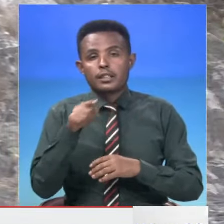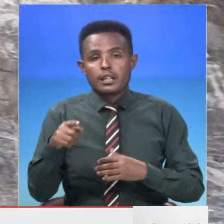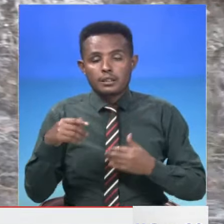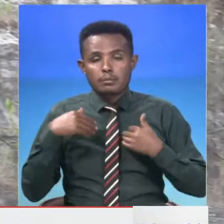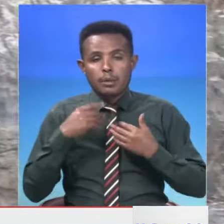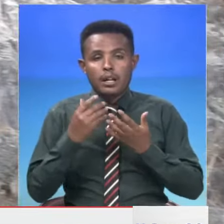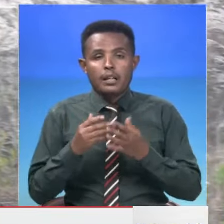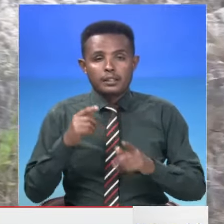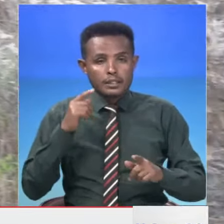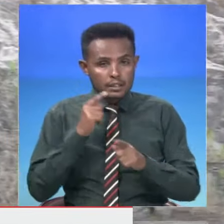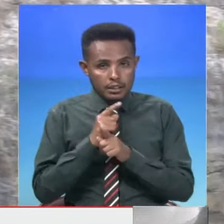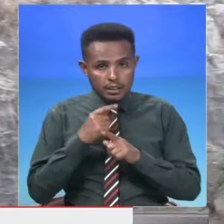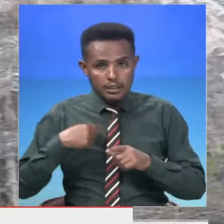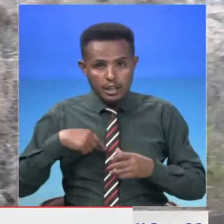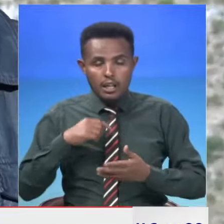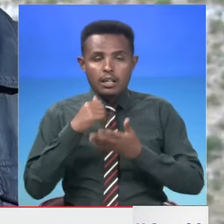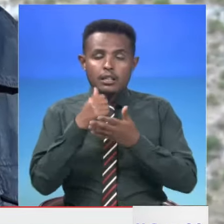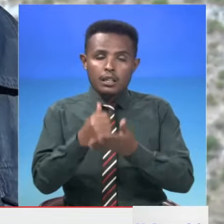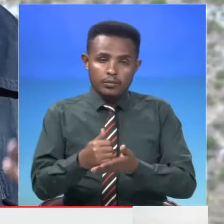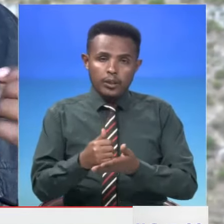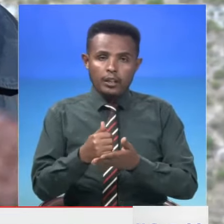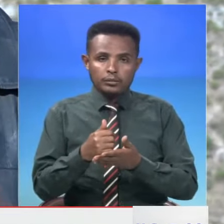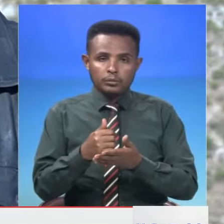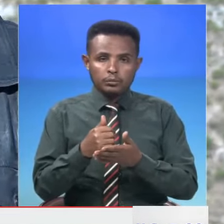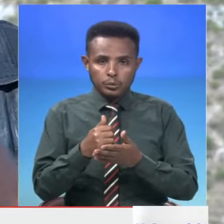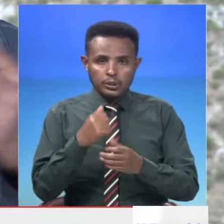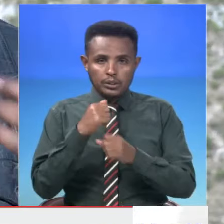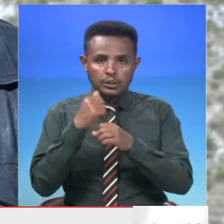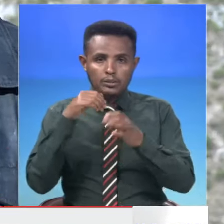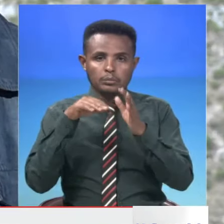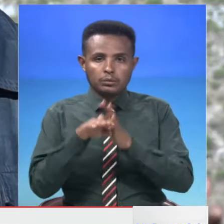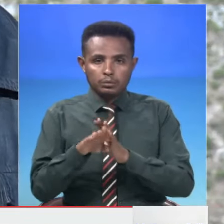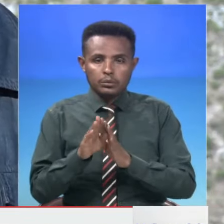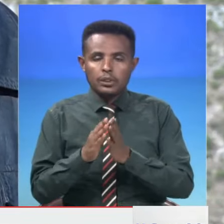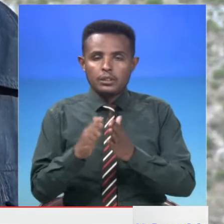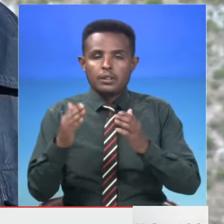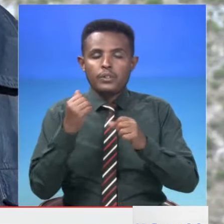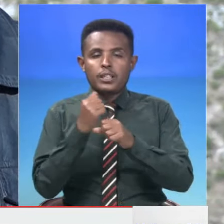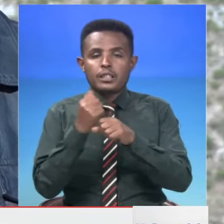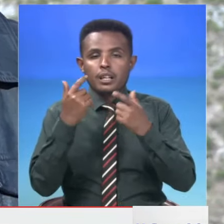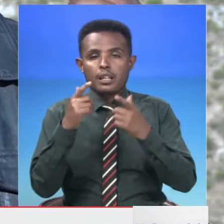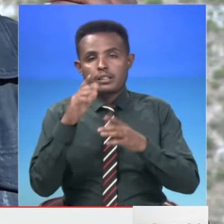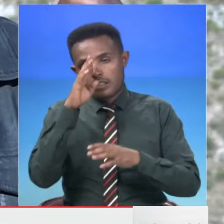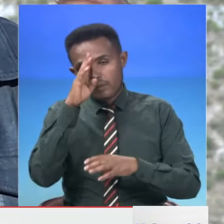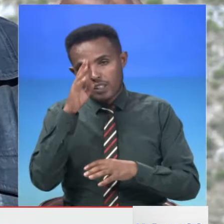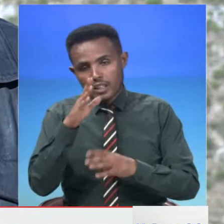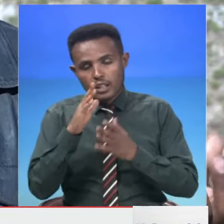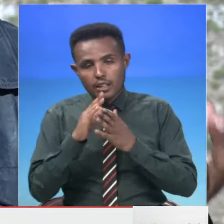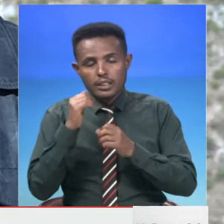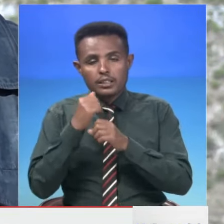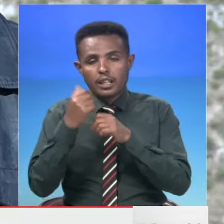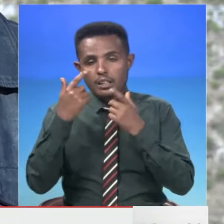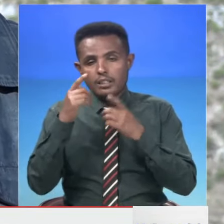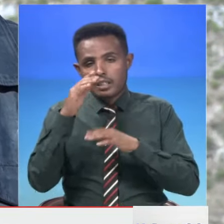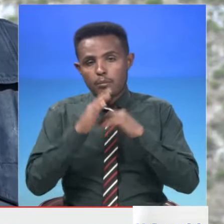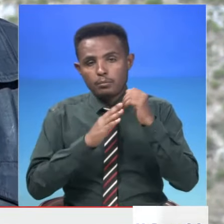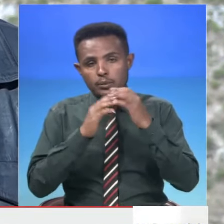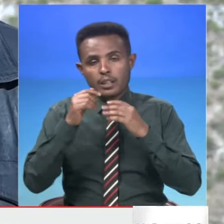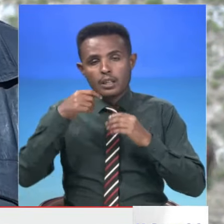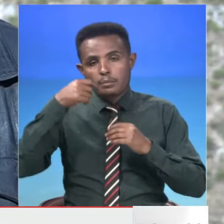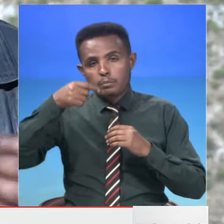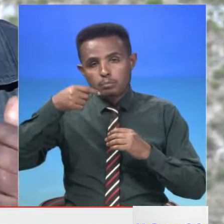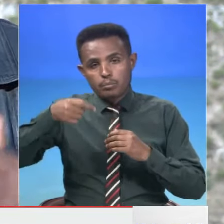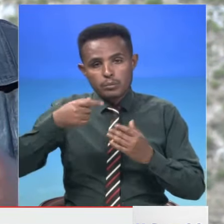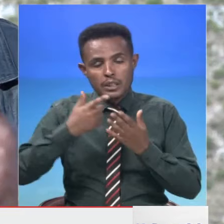ደግፈናቸው እኛ ማድረግ ያለብን ነገር እየደገፍን እነሱ ወደ ስራው ከገቡ ማለት ሰፊ ስራ እድል ይፈጠራል ለስራ እድሉ አመቻችት ነው ከዛ